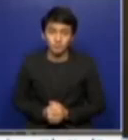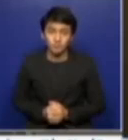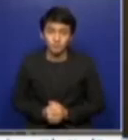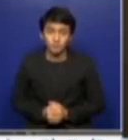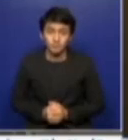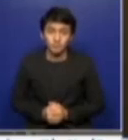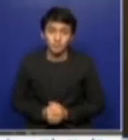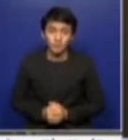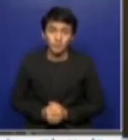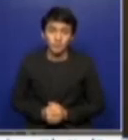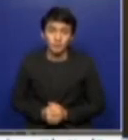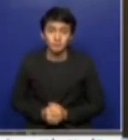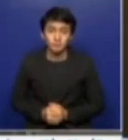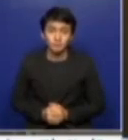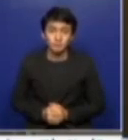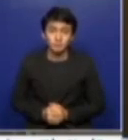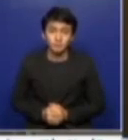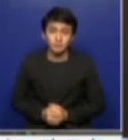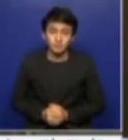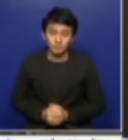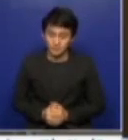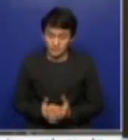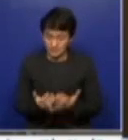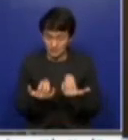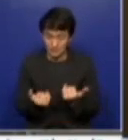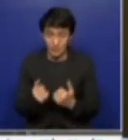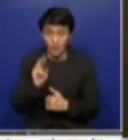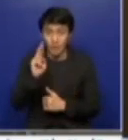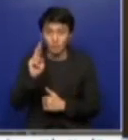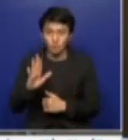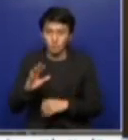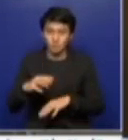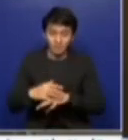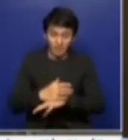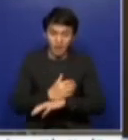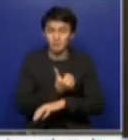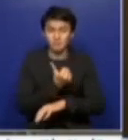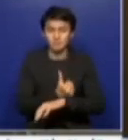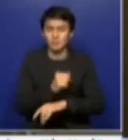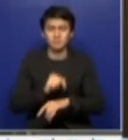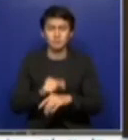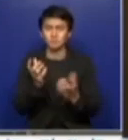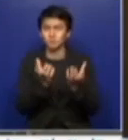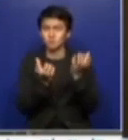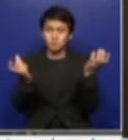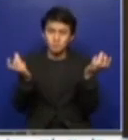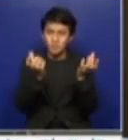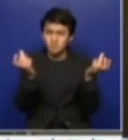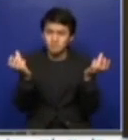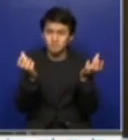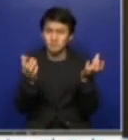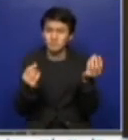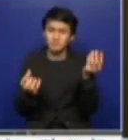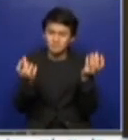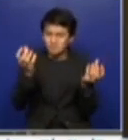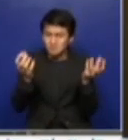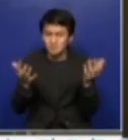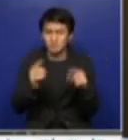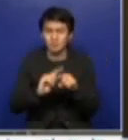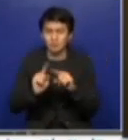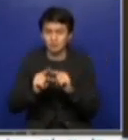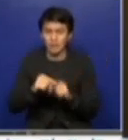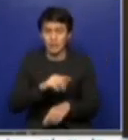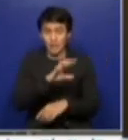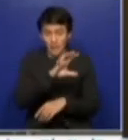ธานที่เคารพครับด้วยระบบการเมืองที่ไม่ชอบธรรมดังกล่าวจึงทำให้ได้พลเอกประยุทธ์